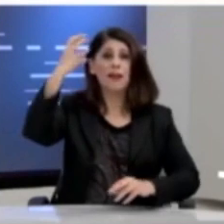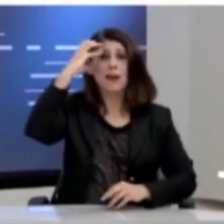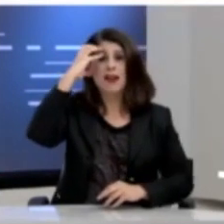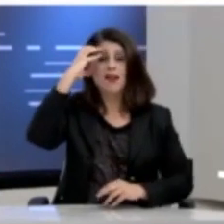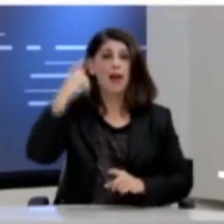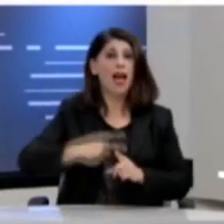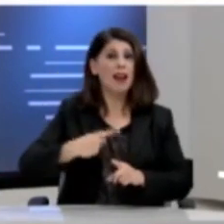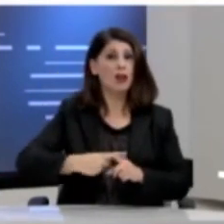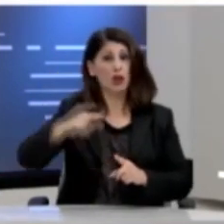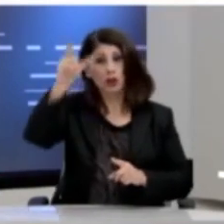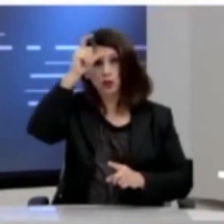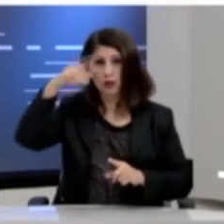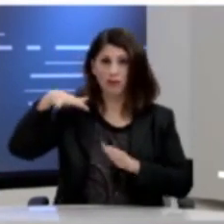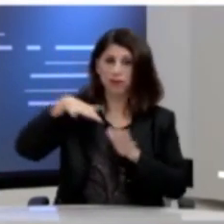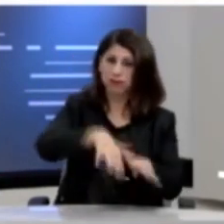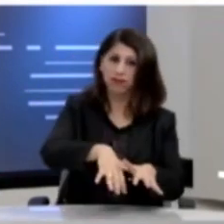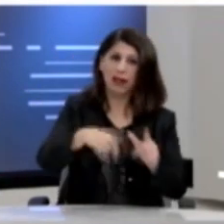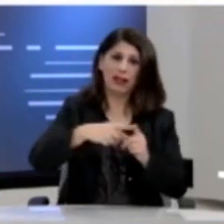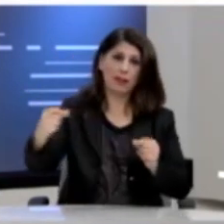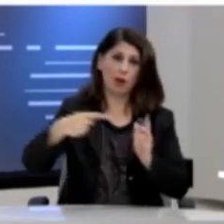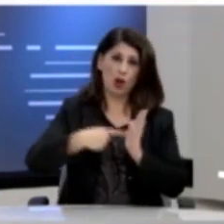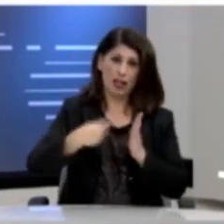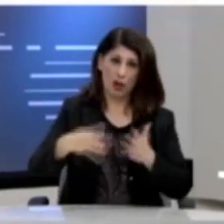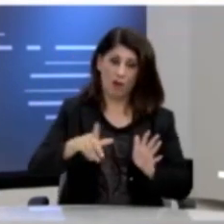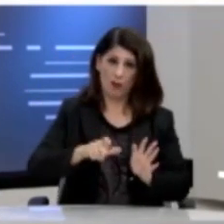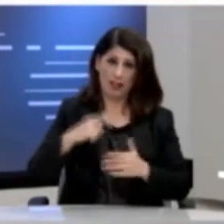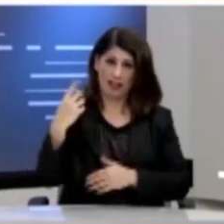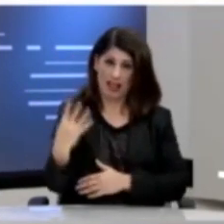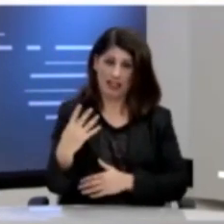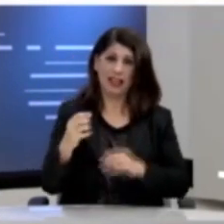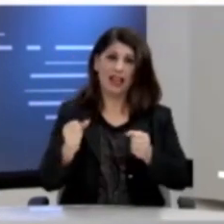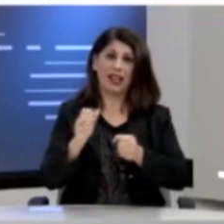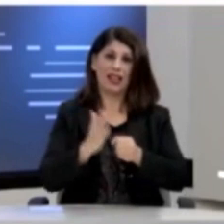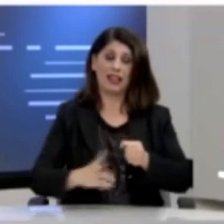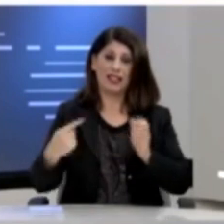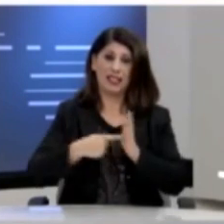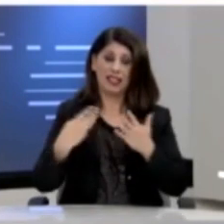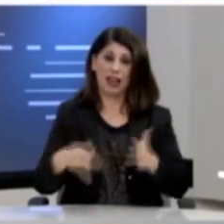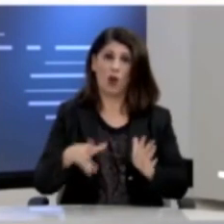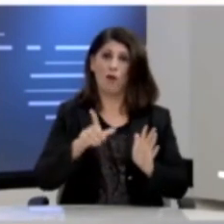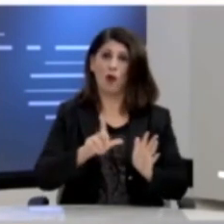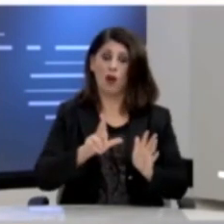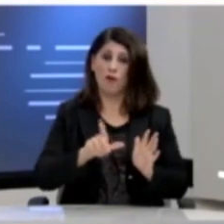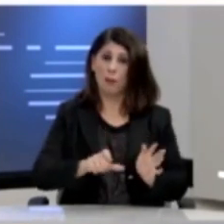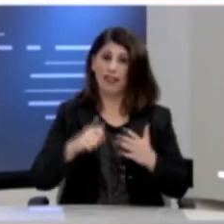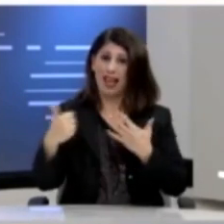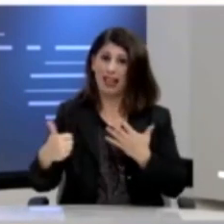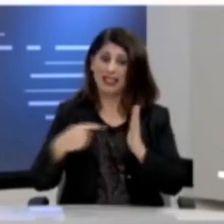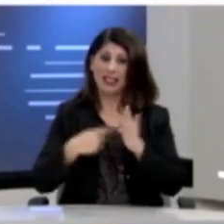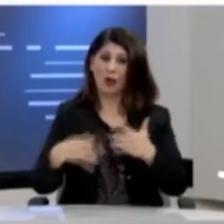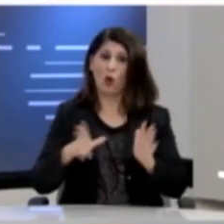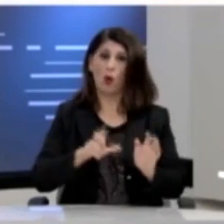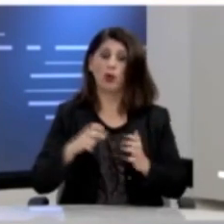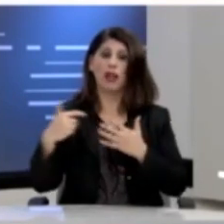λαού και η τουρκική εισβολή στην Κύπρο το 1974 και οι κρίσεις του 1976 και 1987 που προκλήθηκαν από